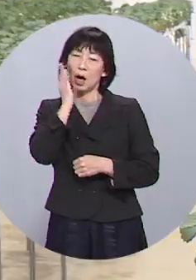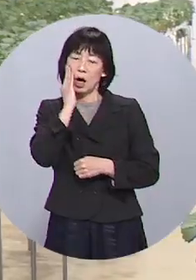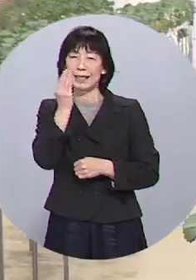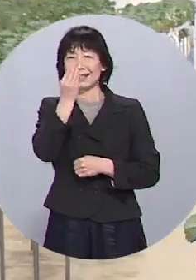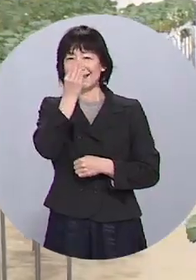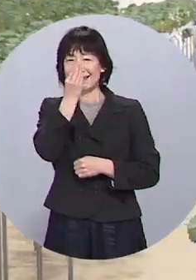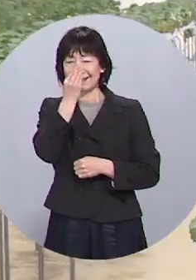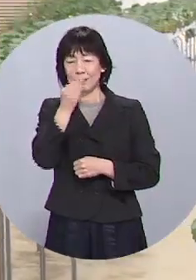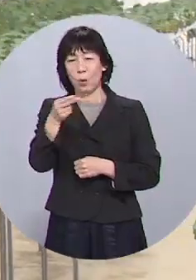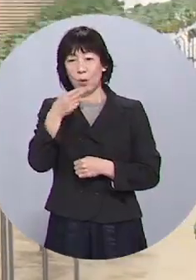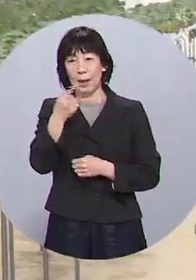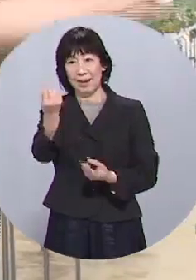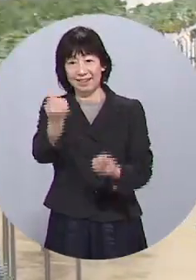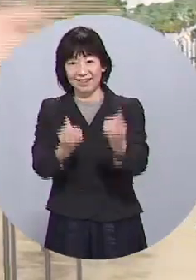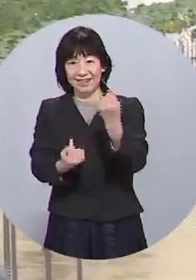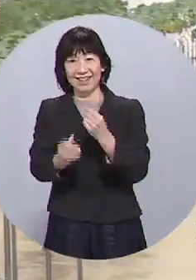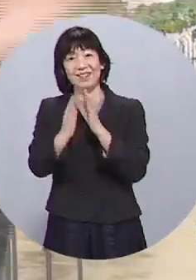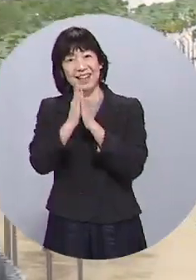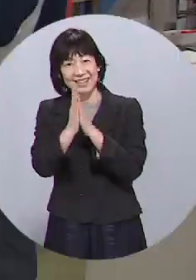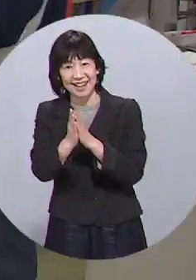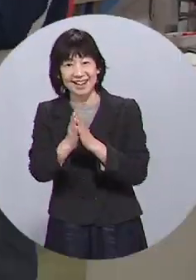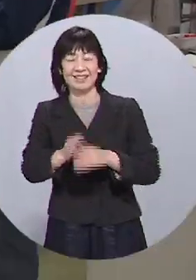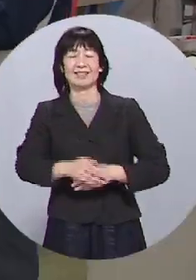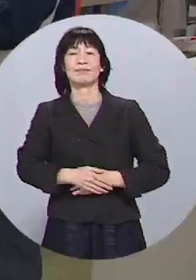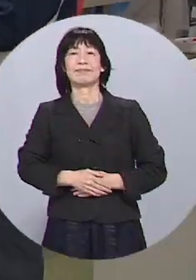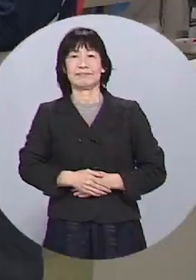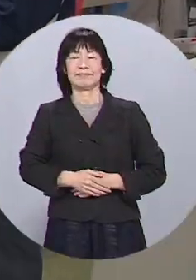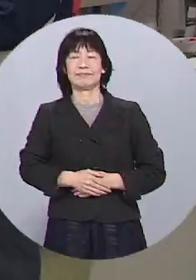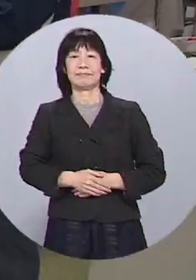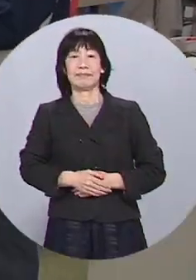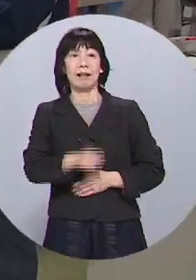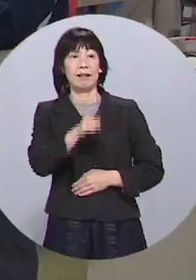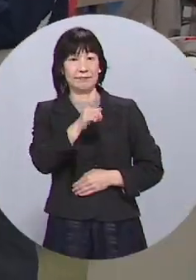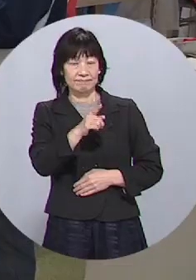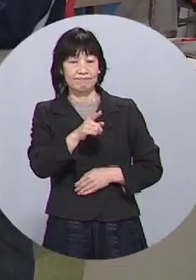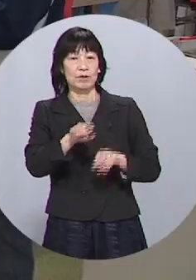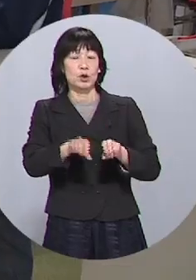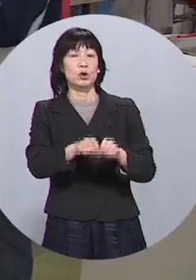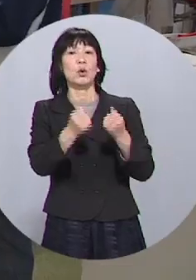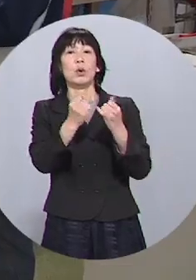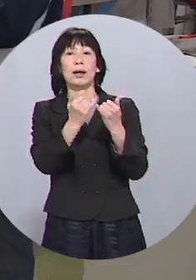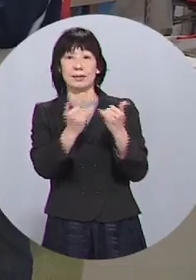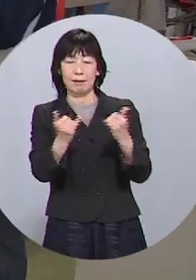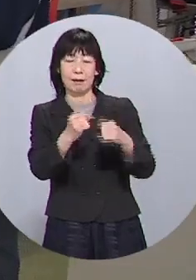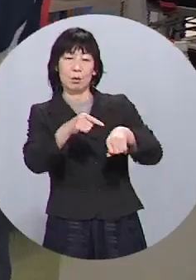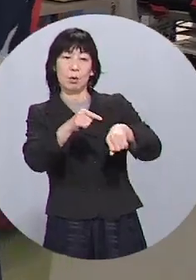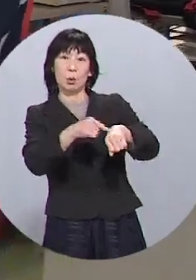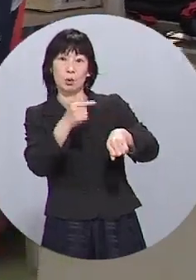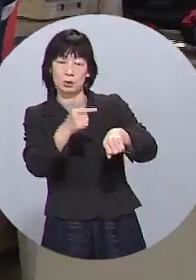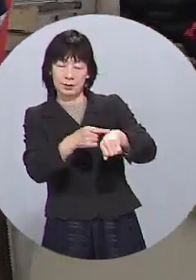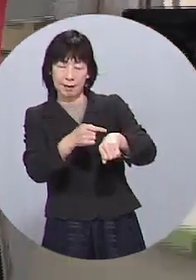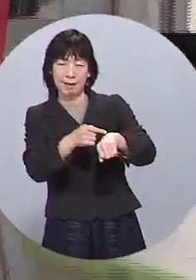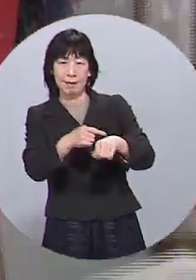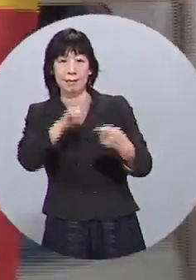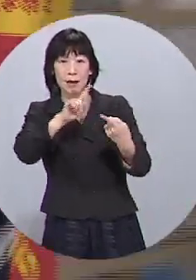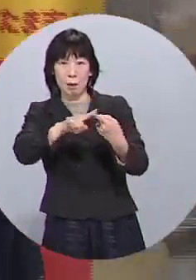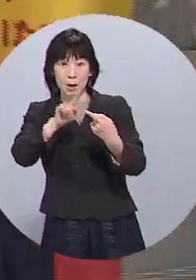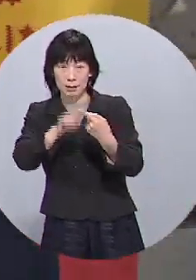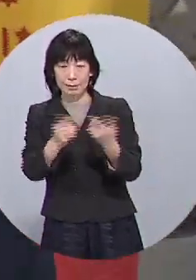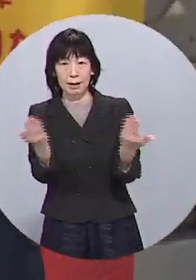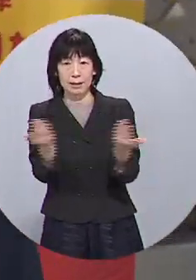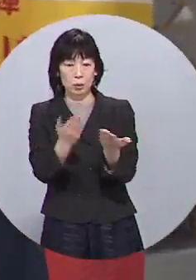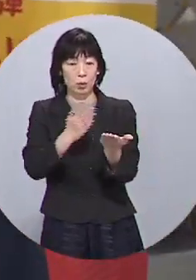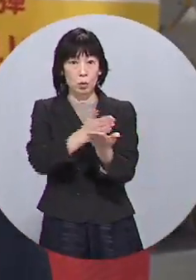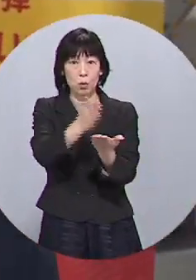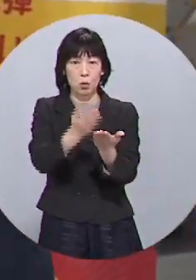ちごを食べに来てくださいね。じ ゃあ新井さんと、障害のある方の特性を生かして仕事を分担するのは、